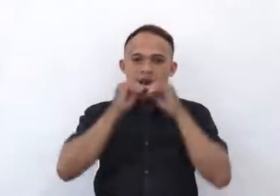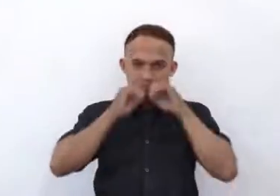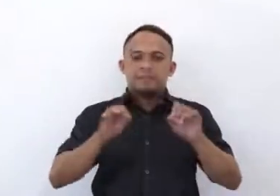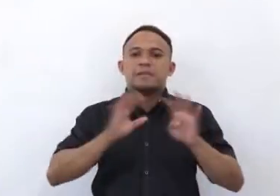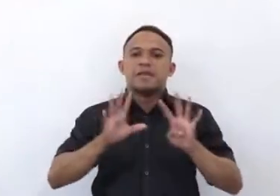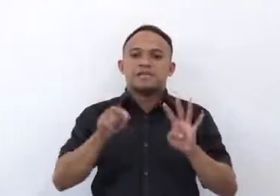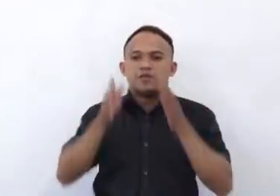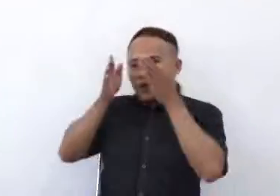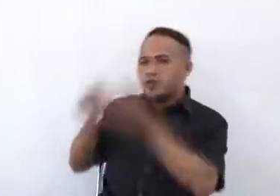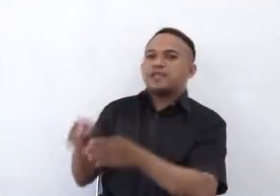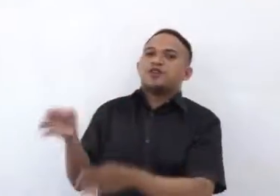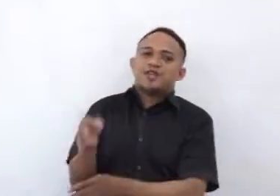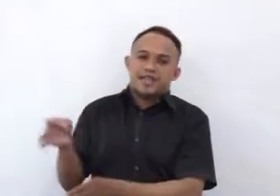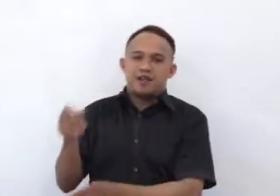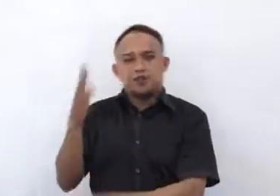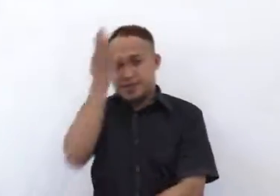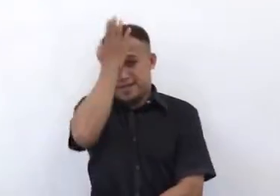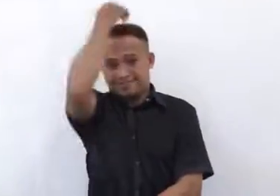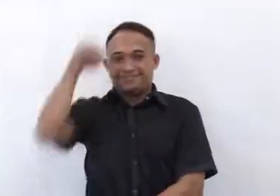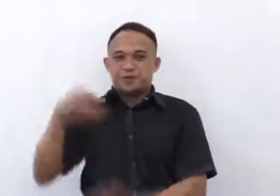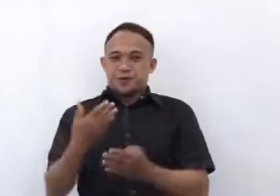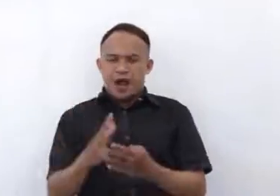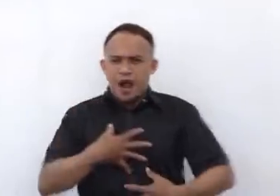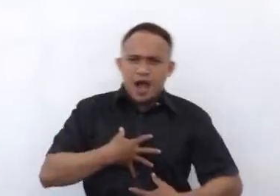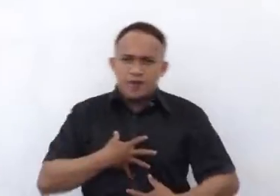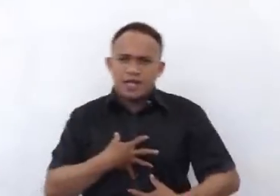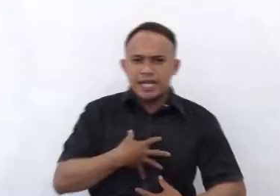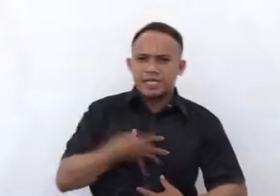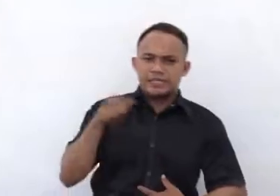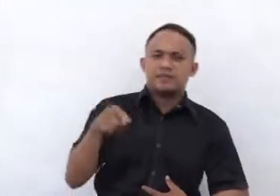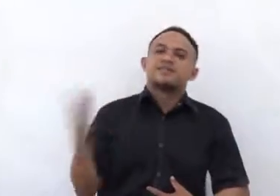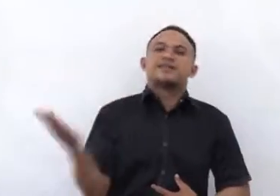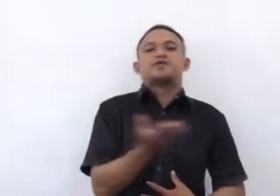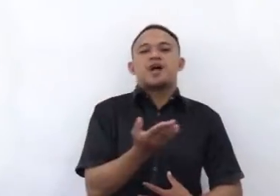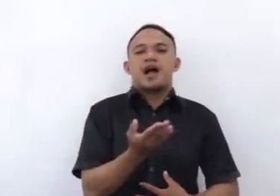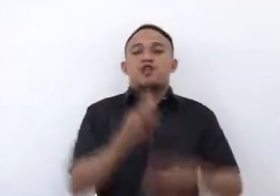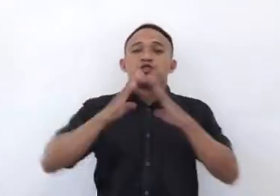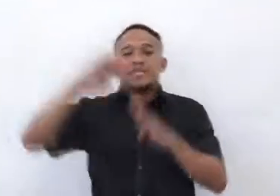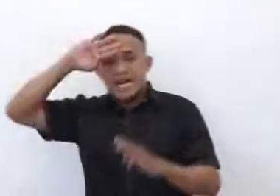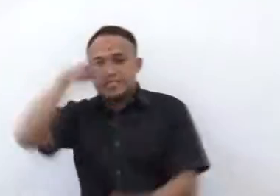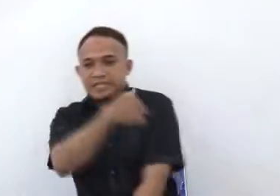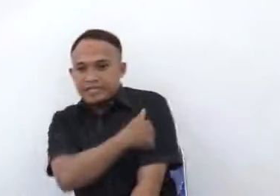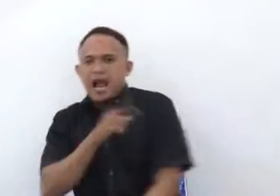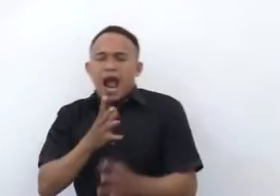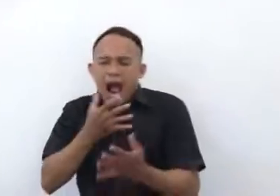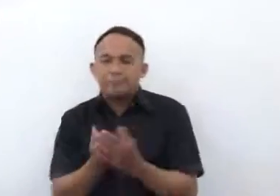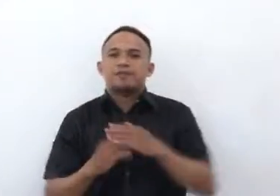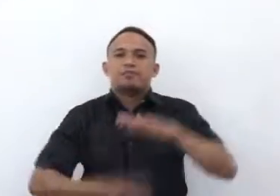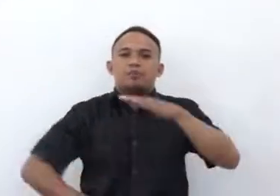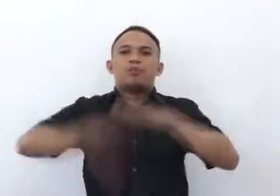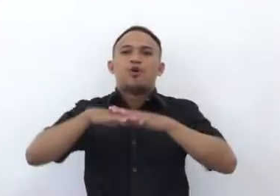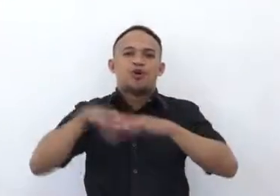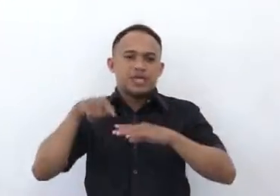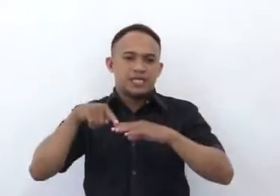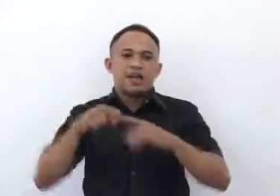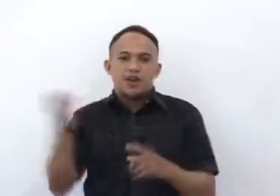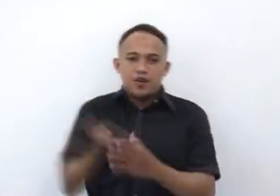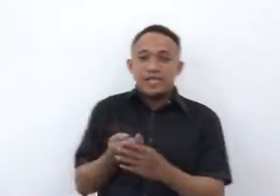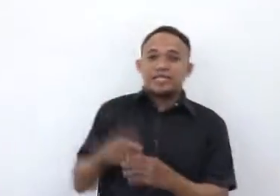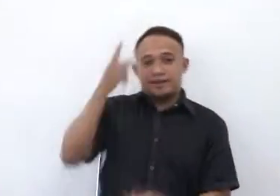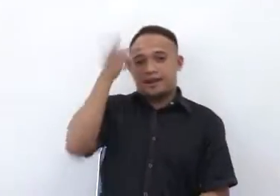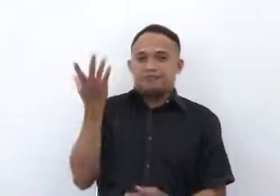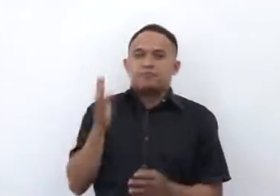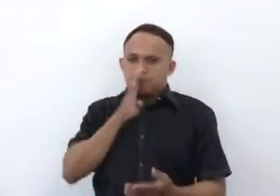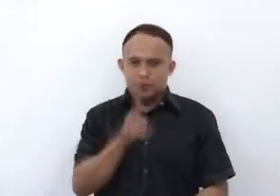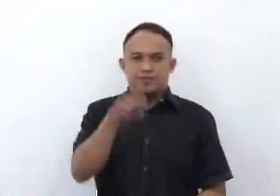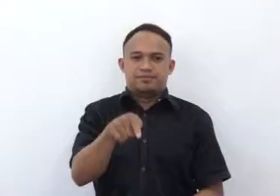Gubernur Rusli berjanji akan memantau semua pasar mingguan di kabupaten kota. Ia berharap pemerintah setempat sudah membentuk